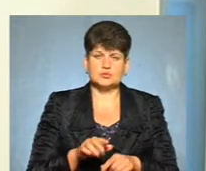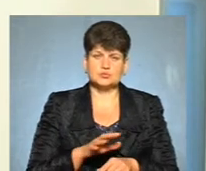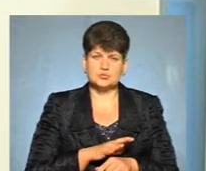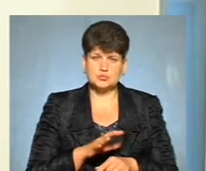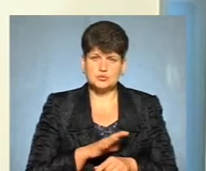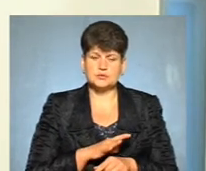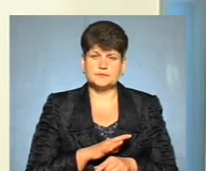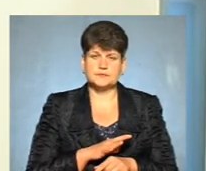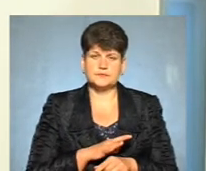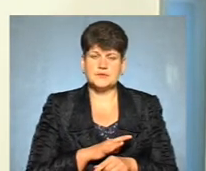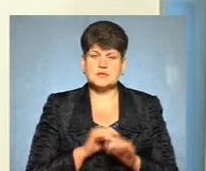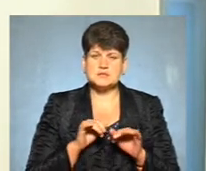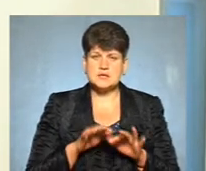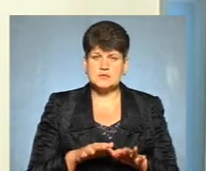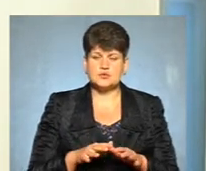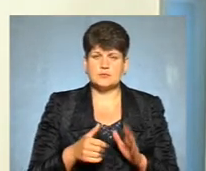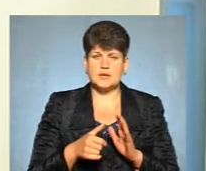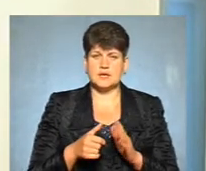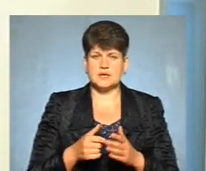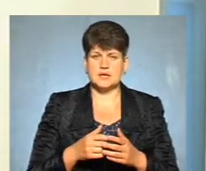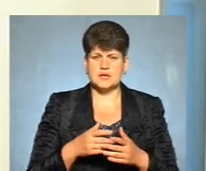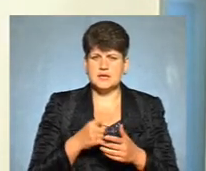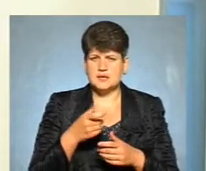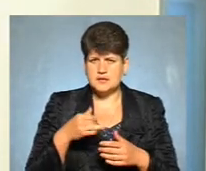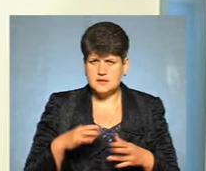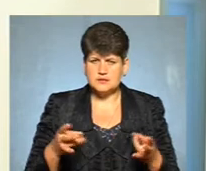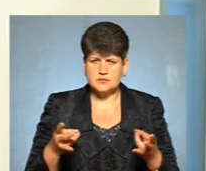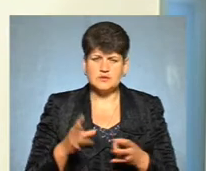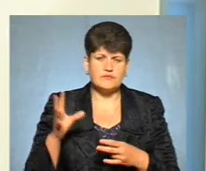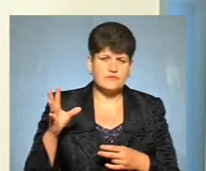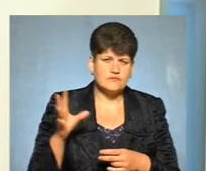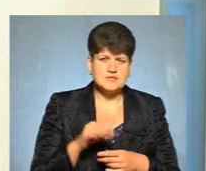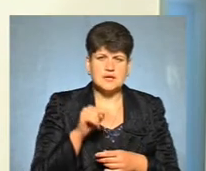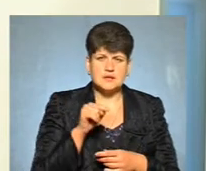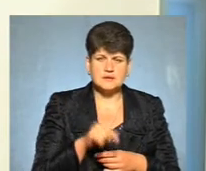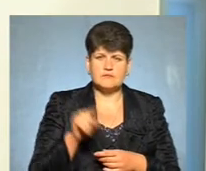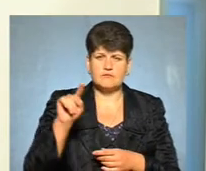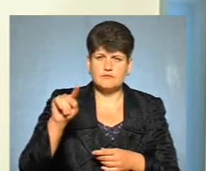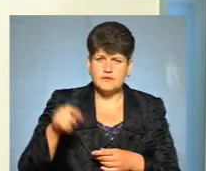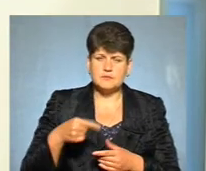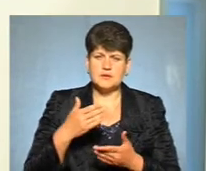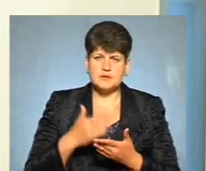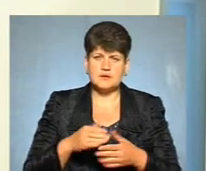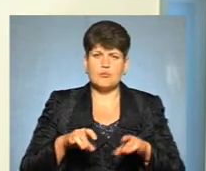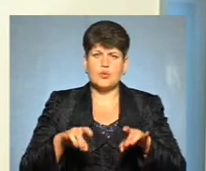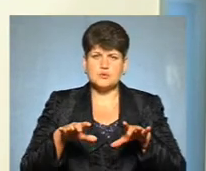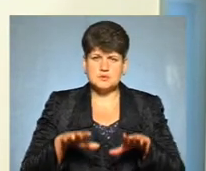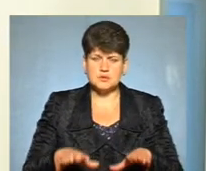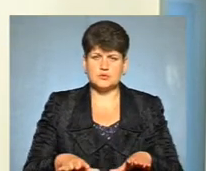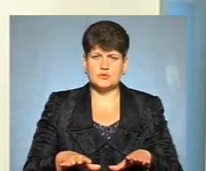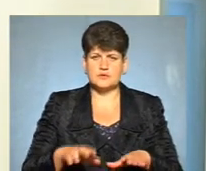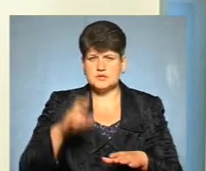і засоби гігієни, тобто все відповідало тим вимогам, які є в постанові Головного